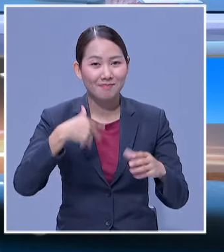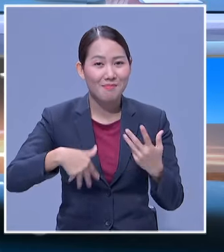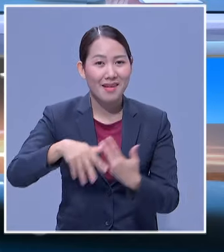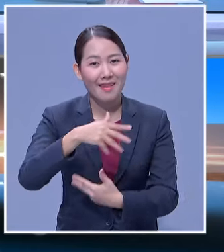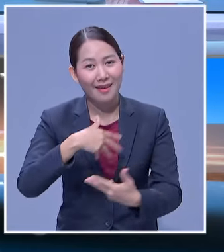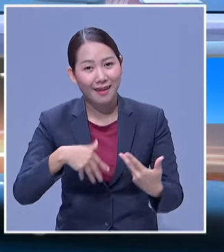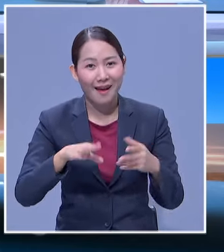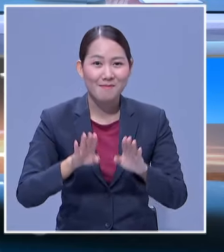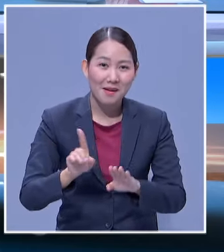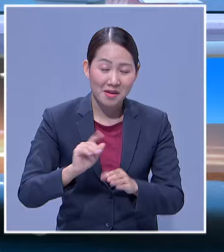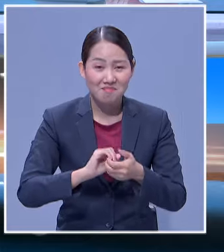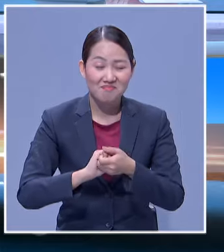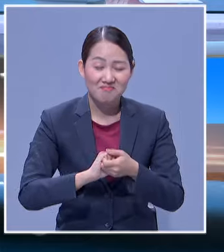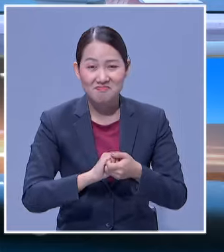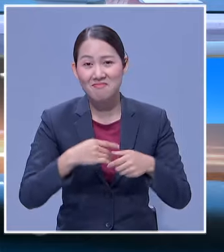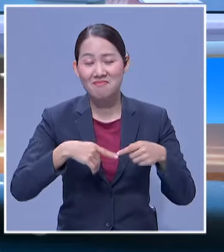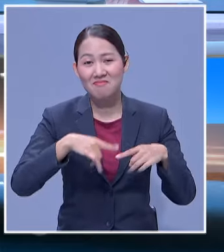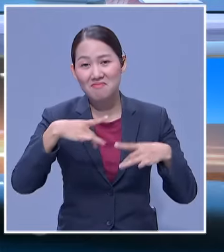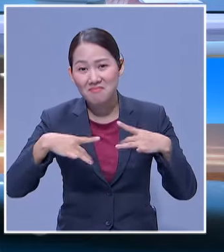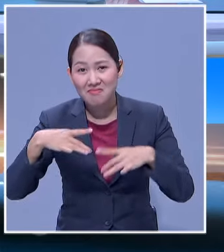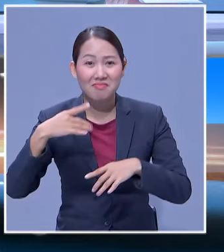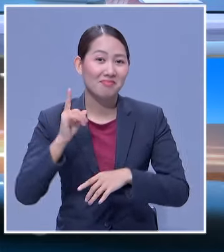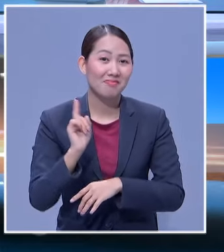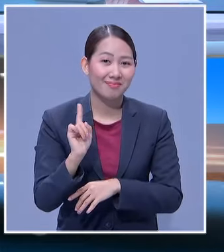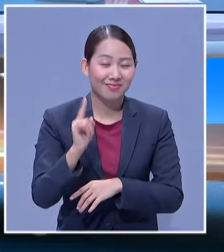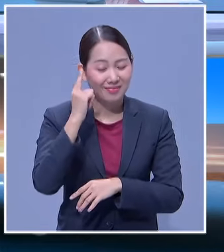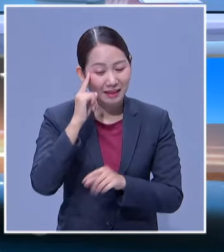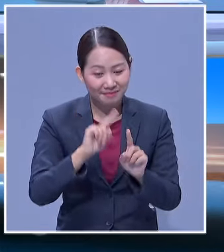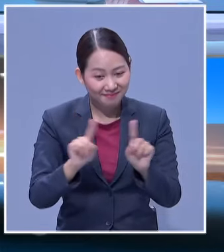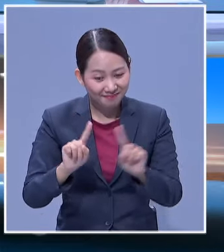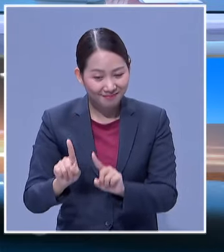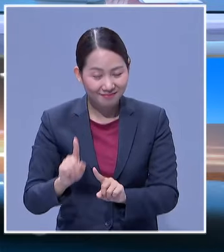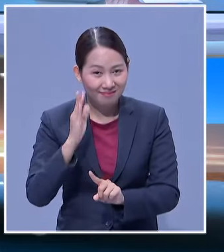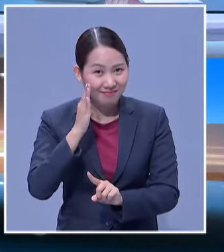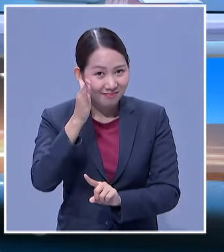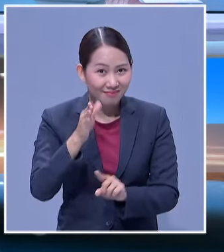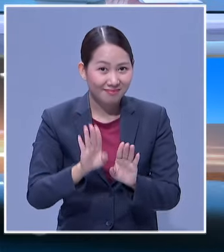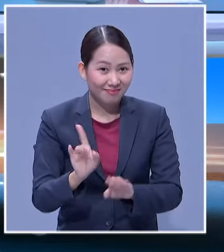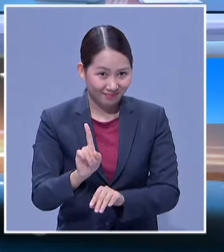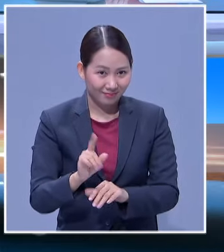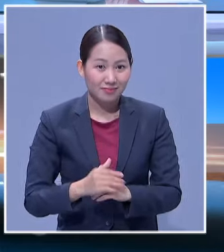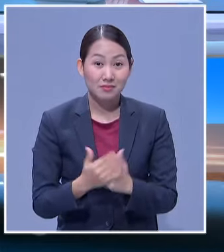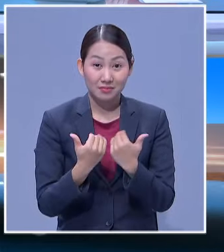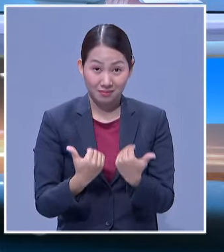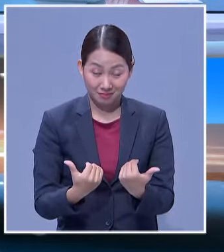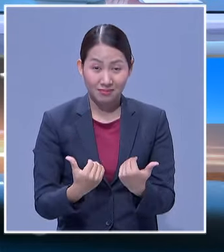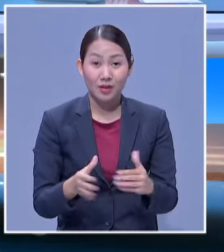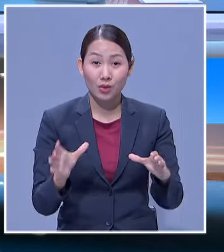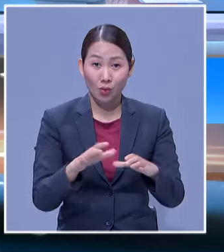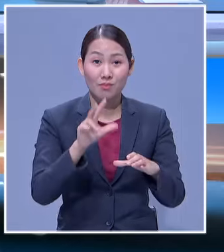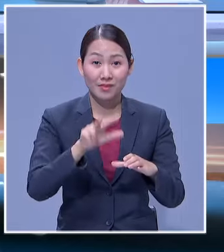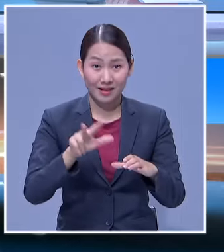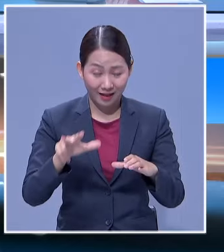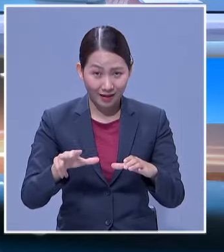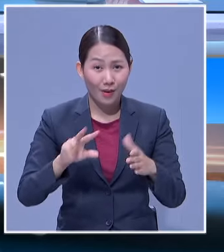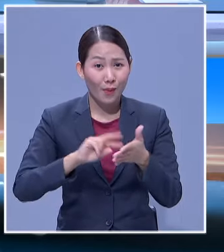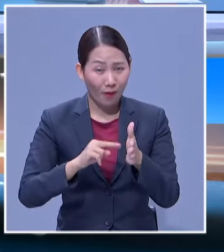สำคัญก็คือพอผลโหวตออกมาเป็นแบบนี้แล้วเนี่ยถามว่าพรรคเพื่อไทยยังเป็นแกนนำจัดตั้งรัฐบาลอยู่จริงหรือ